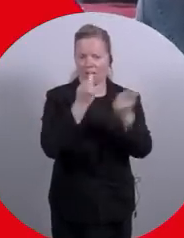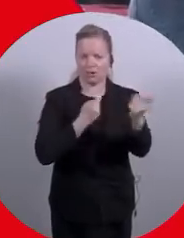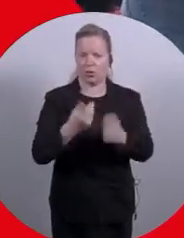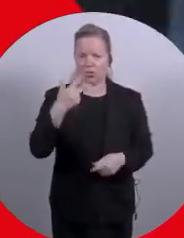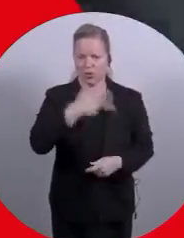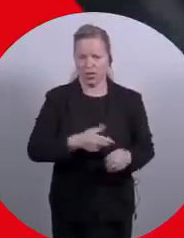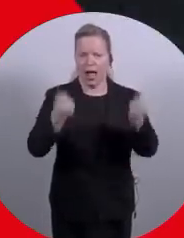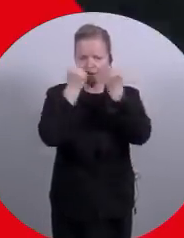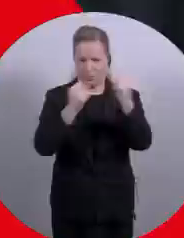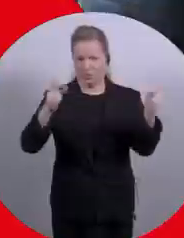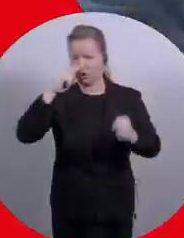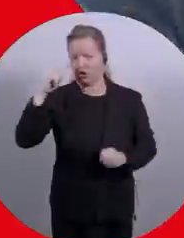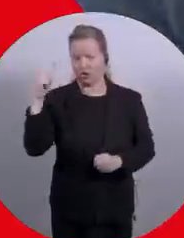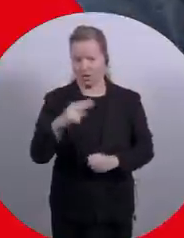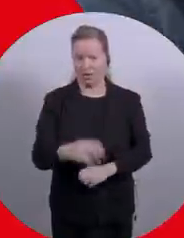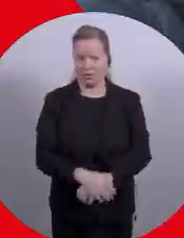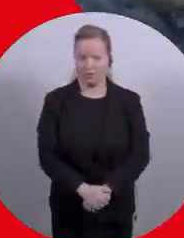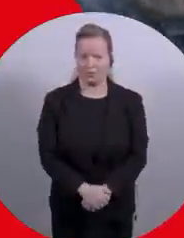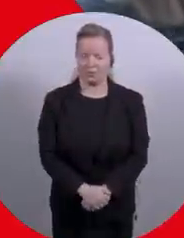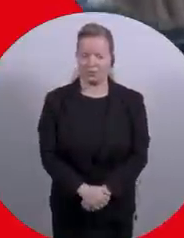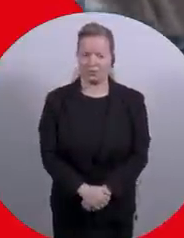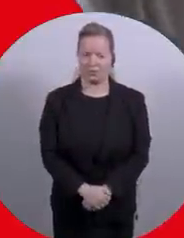sozialdemokratischer Natur